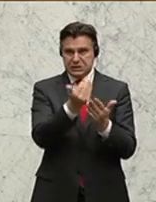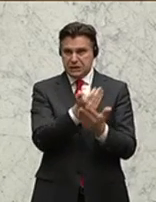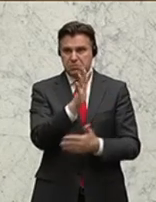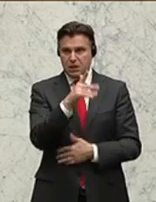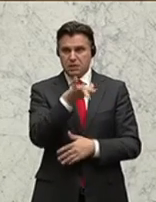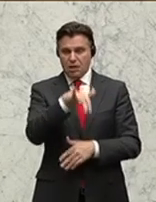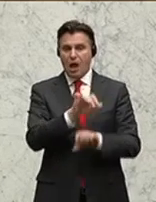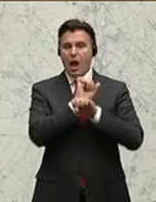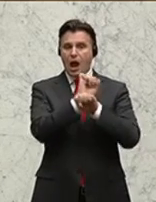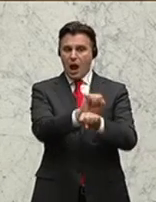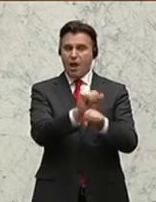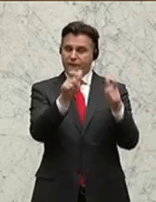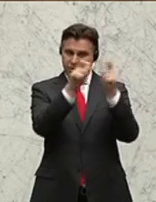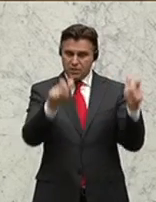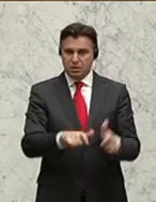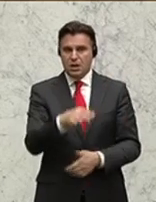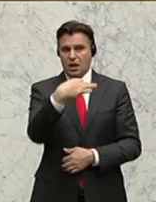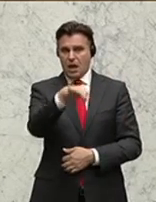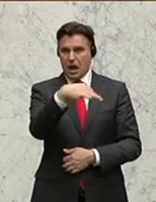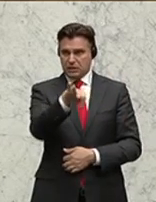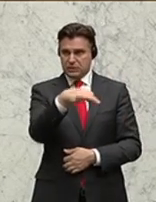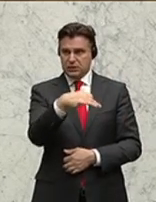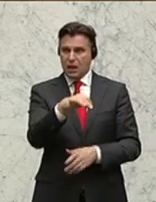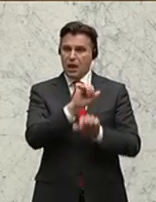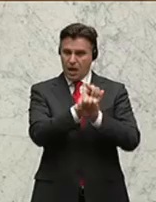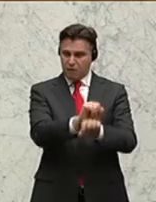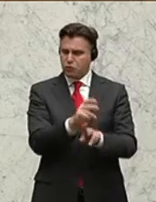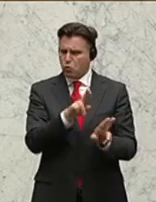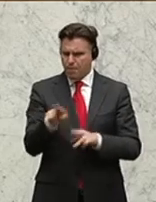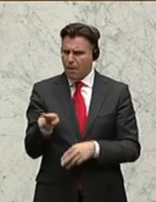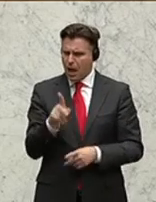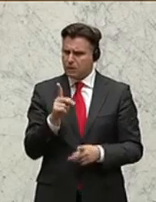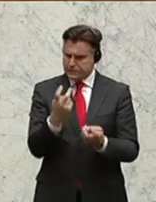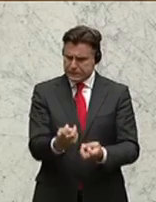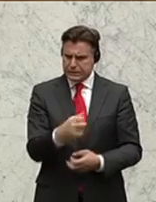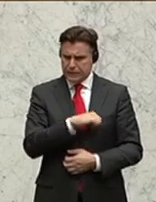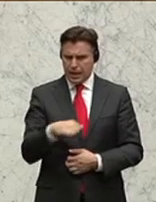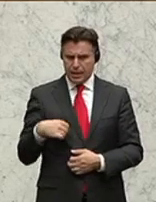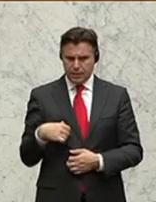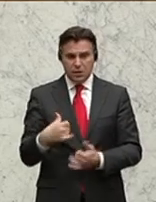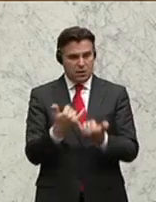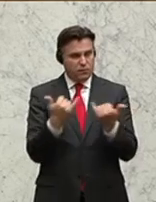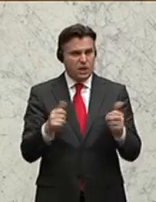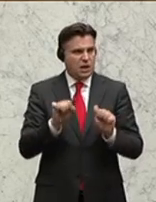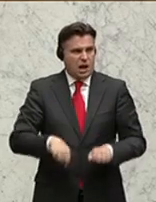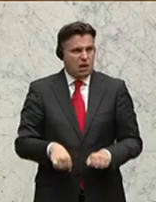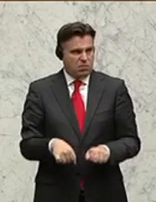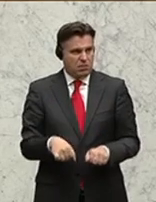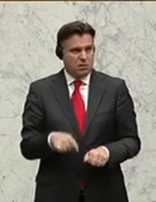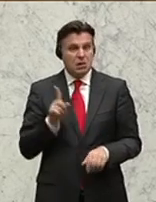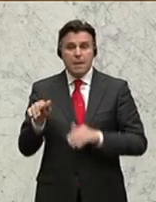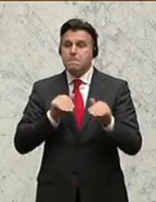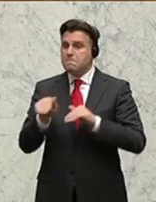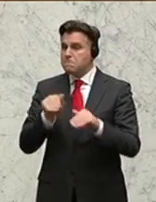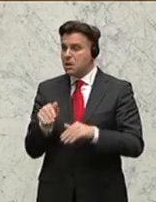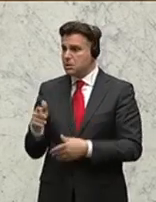wäre es ja eine Haftanstalt, in der Einzelhaft, was eigentlich die Untersuchungshaft in den meisten Fällen ist, wie das zusammengehen soll. Und das hat mir der Herr Minister